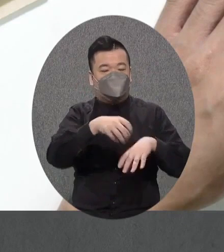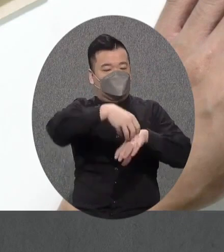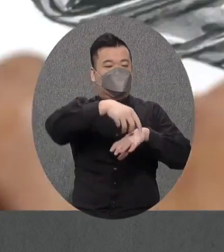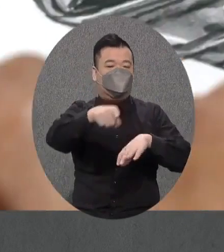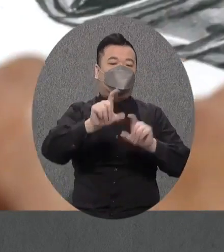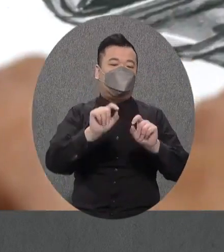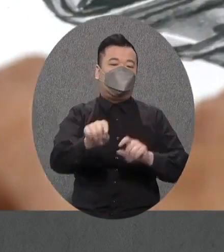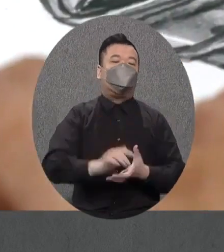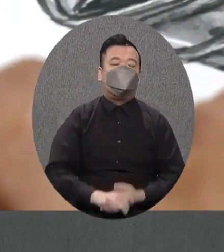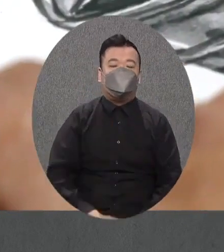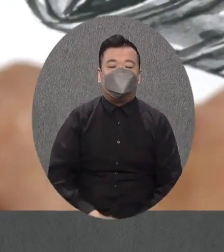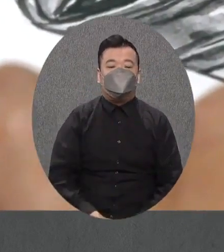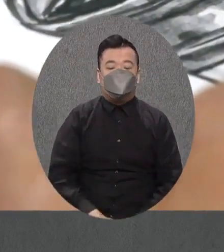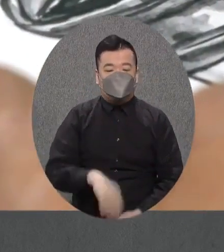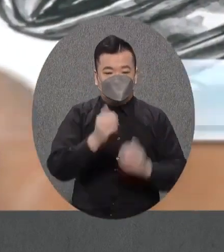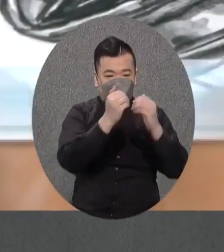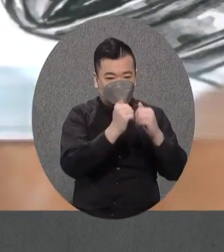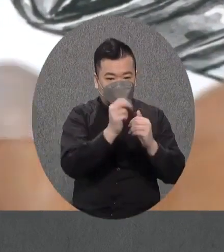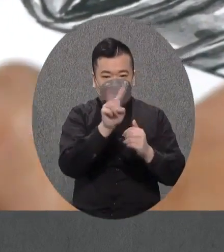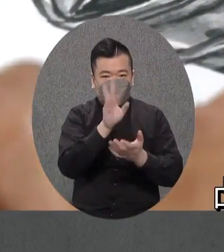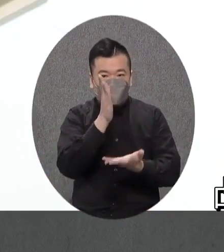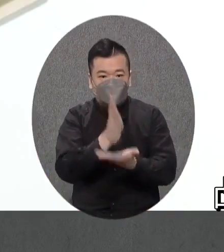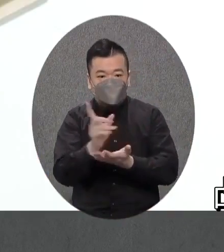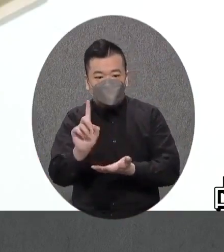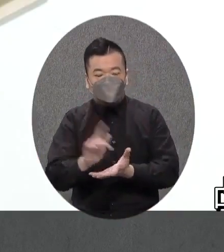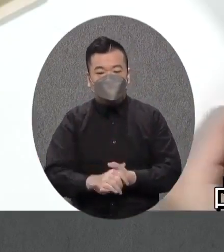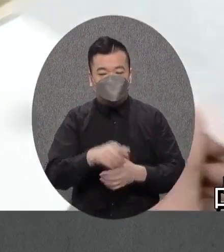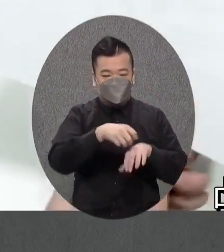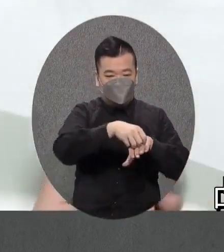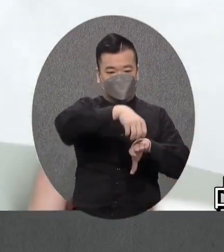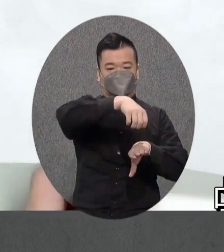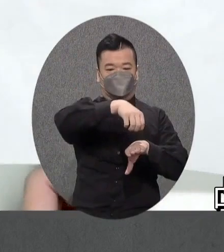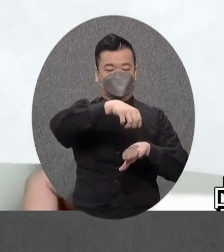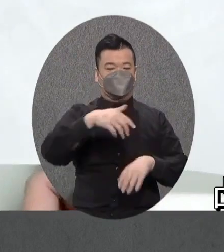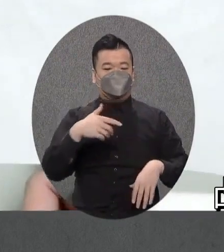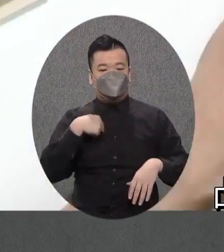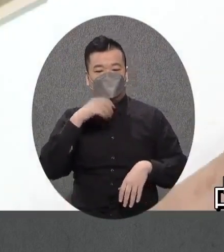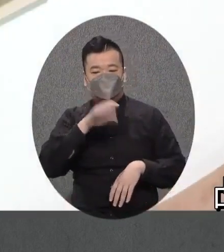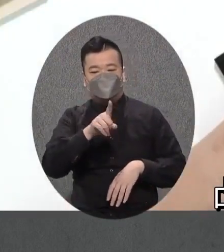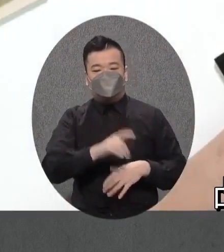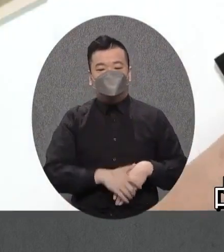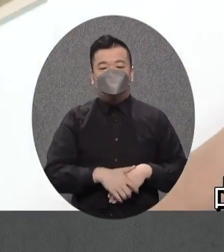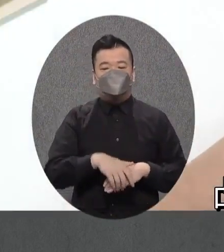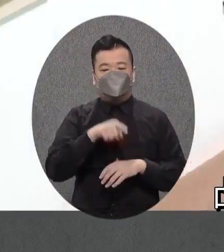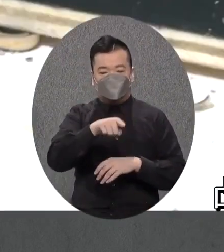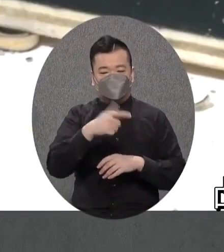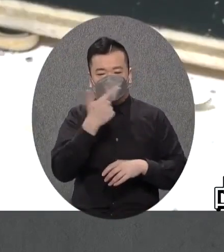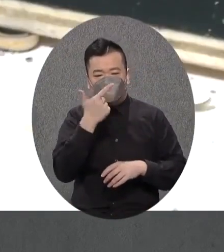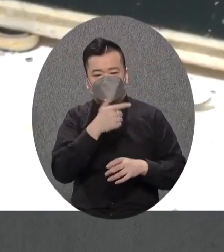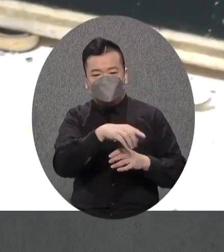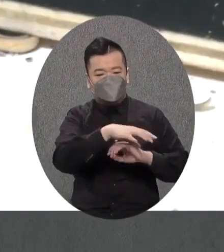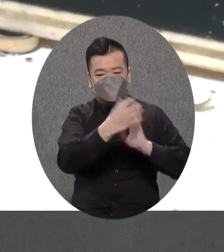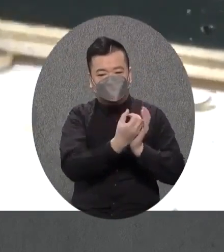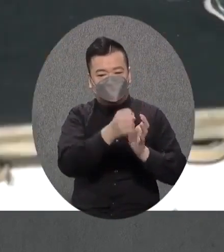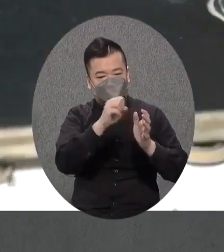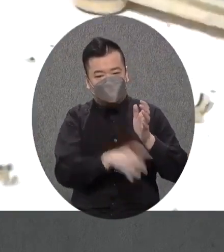嘅。咁佢同凹版畫啲咩唔同咧？凸版畫咧就簡單嚟講咧，佢就係將一啲唔要印嘅部分咧，我